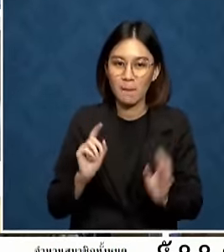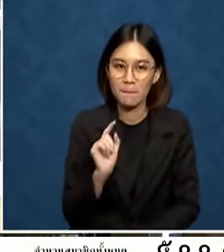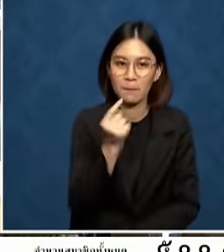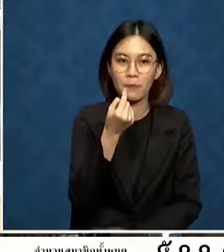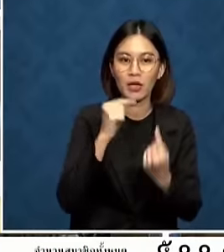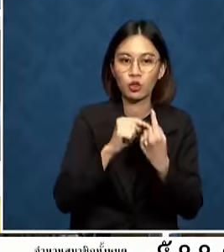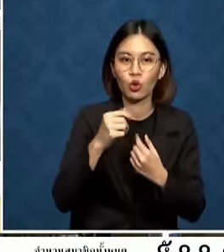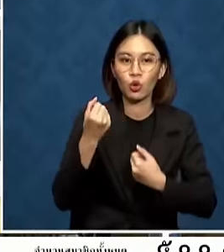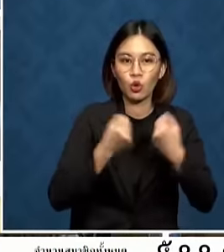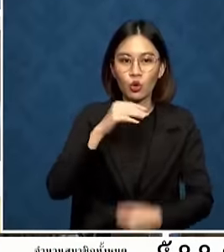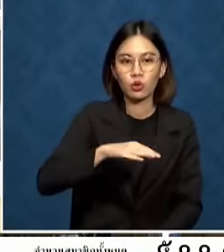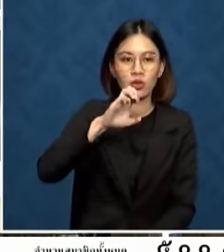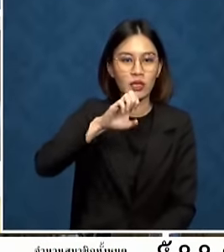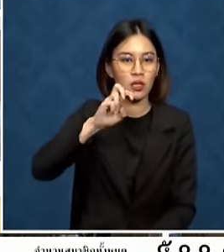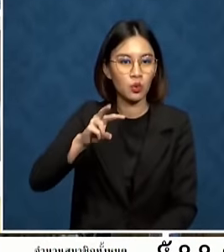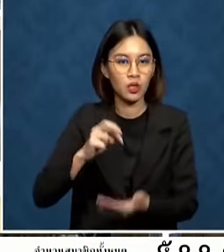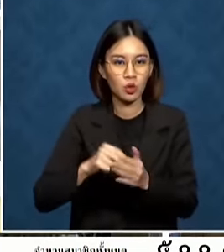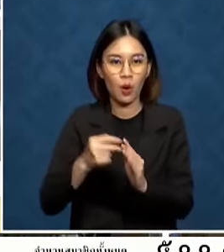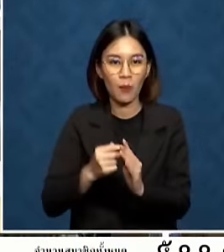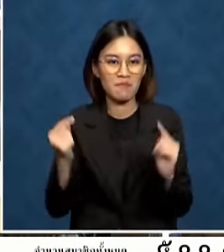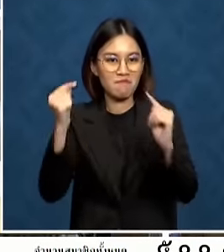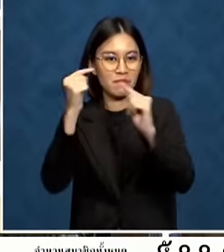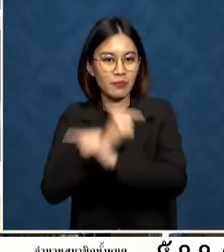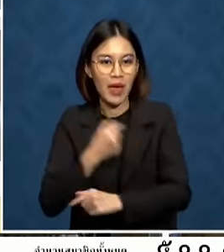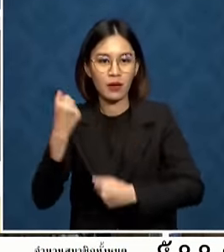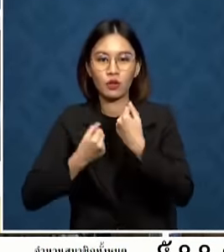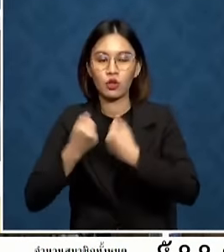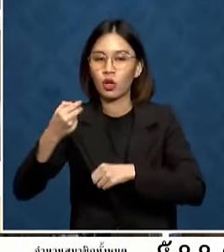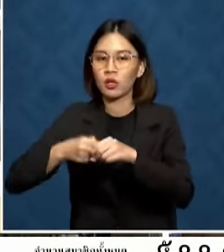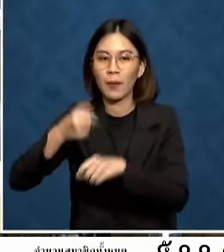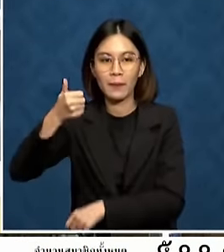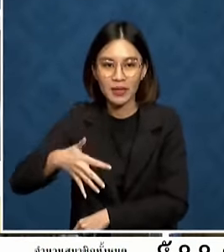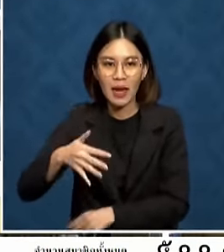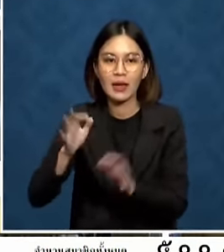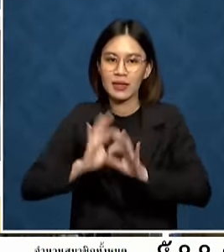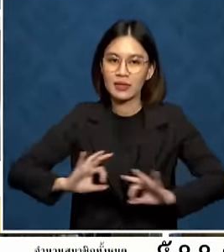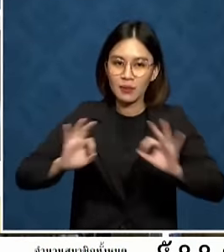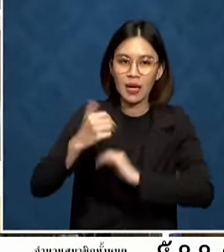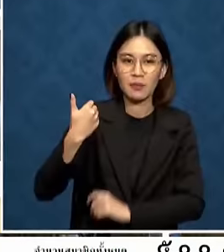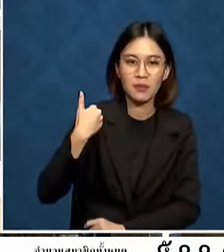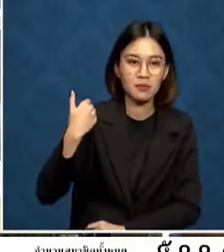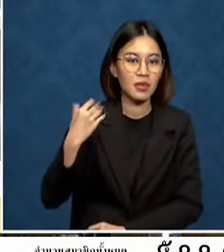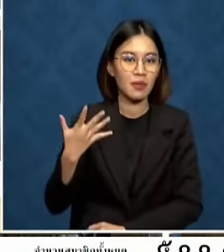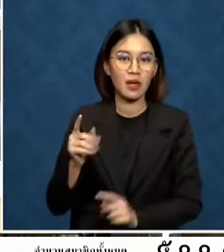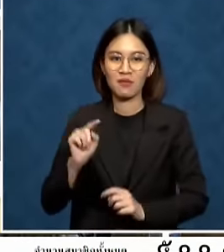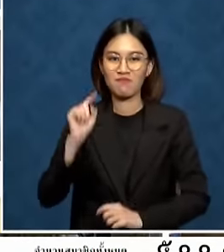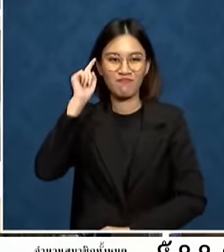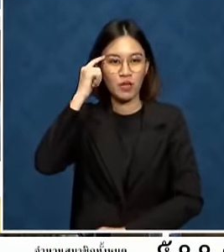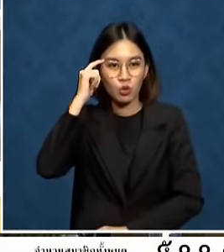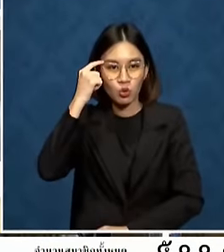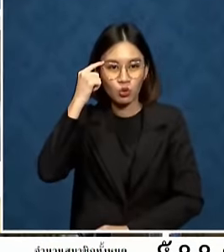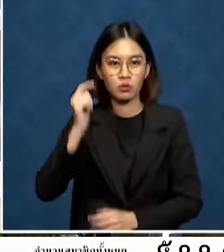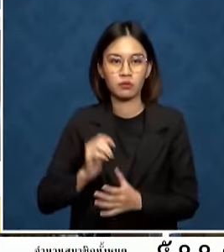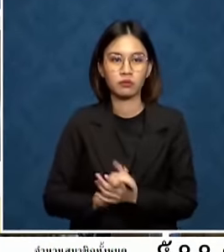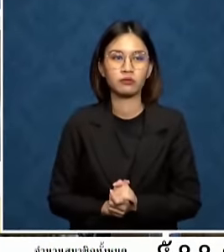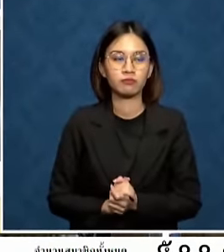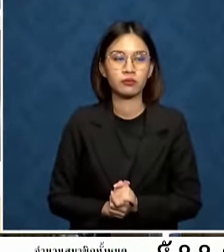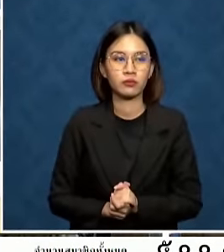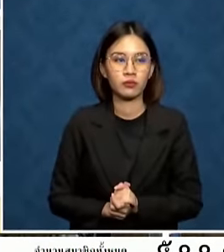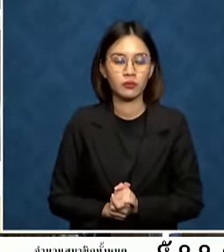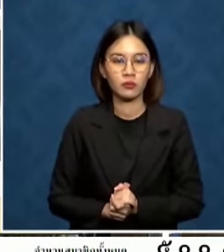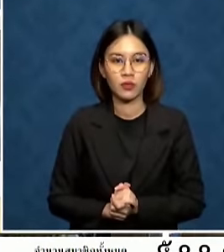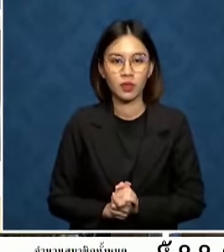EVไม่มีทางที่จะชดเชยโกสเก่าได้และที่สำคัญจะมาหรือเปล่าไม่รู้อย่างนี่